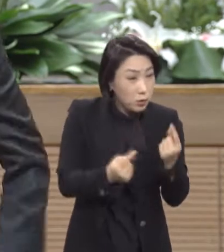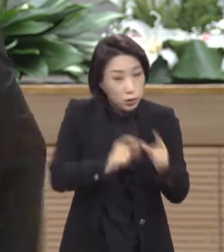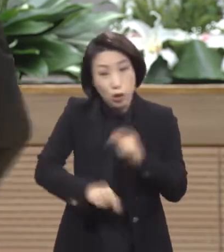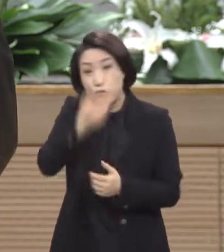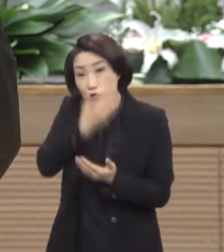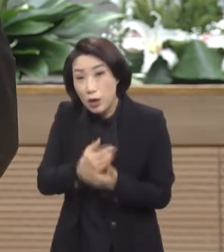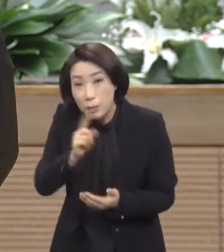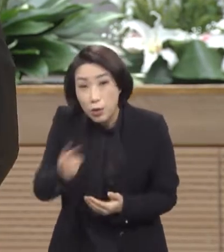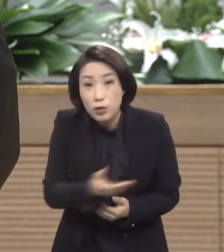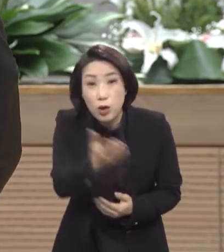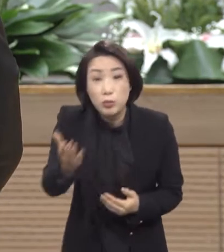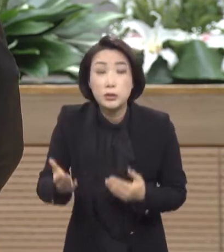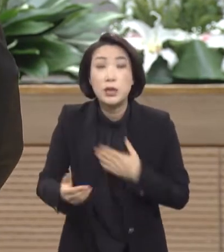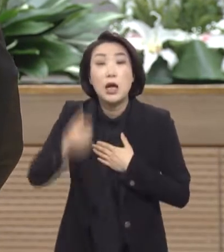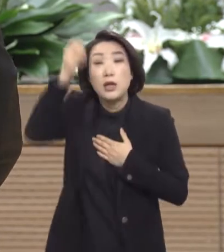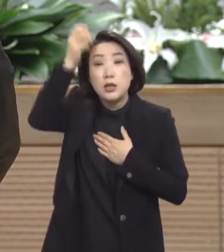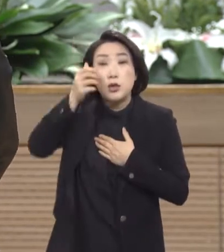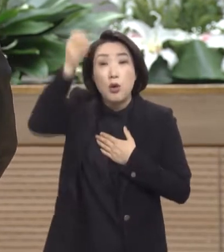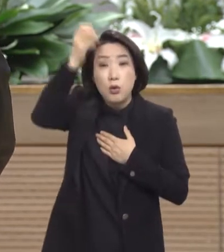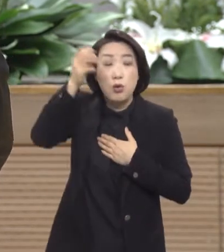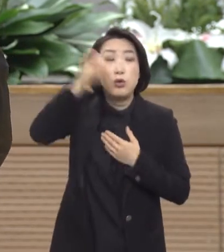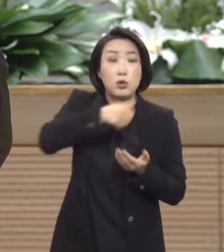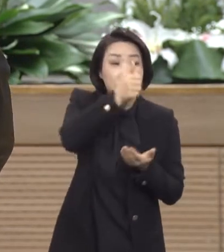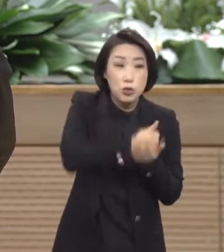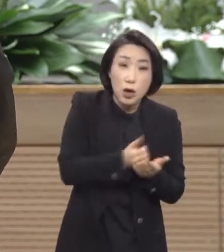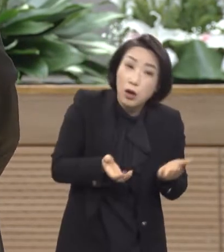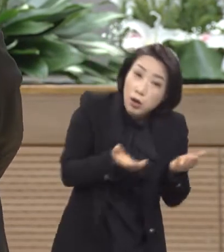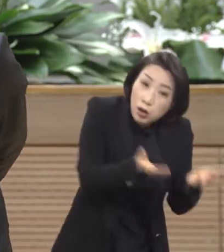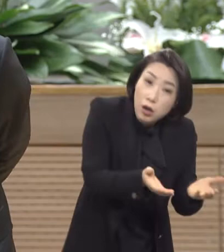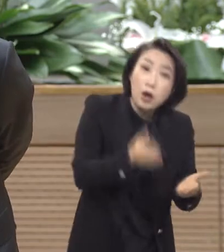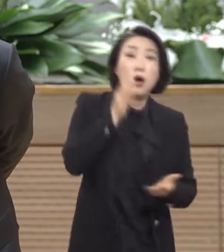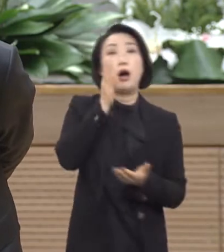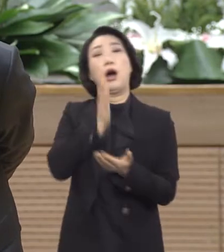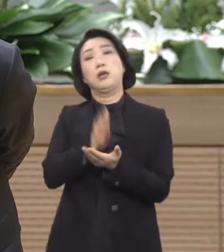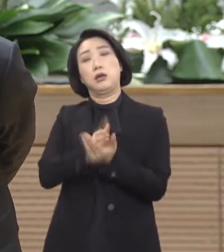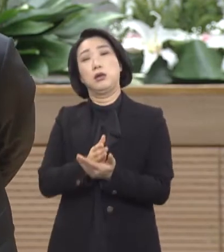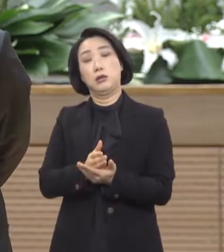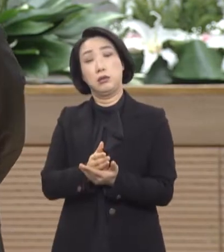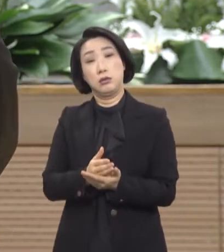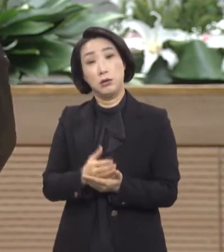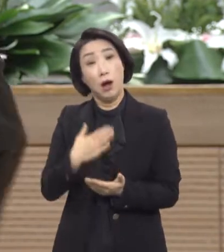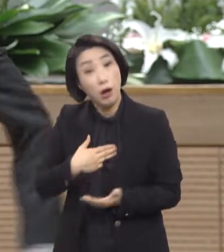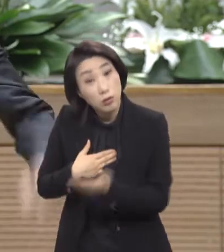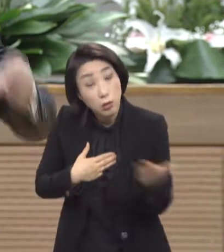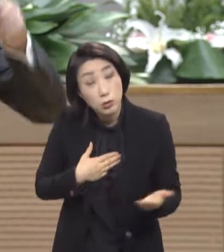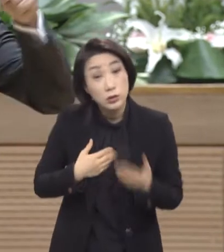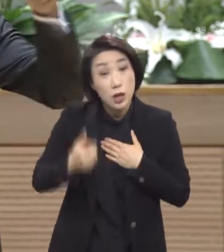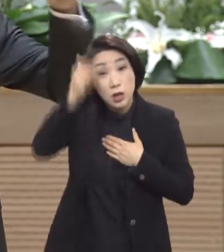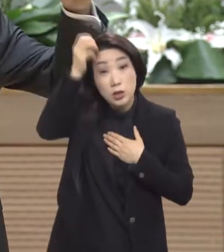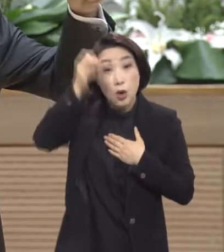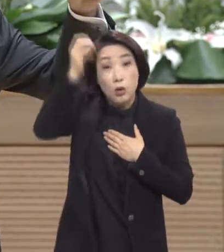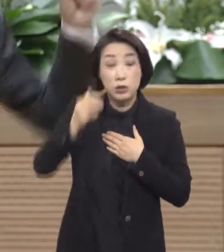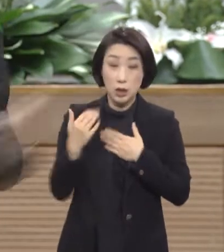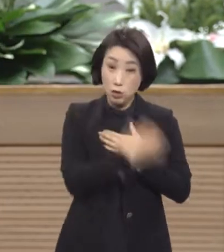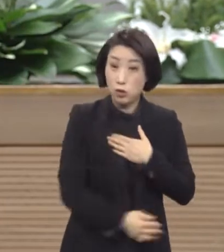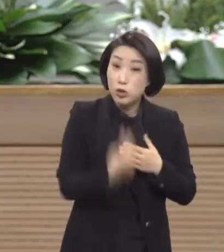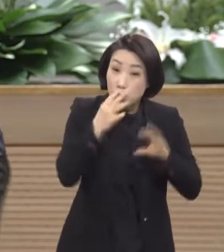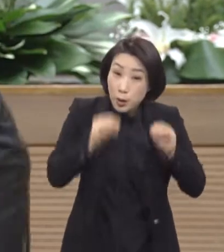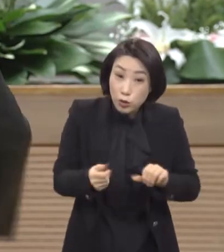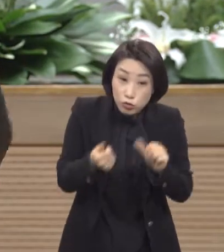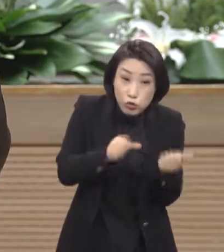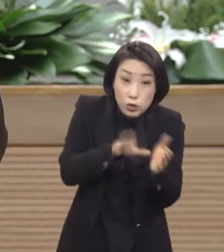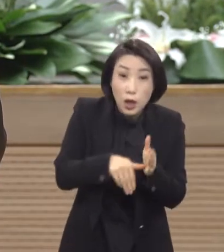큰 것이 내 영혼을 죄에 묻어두면 안 된다 이 말이오. 내 영혼 육체가 끝나는